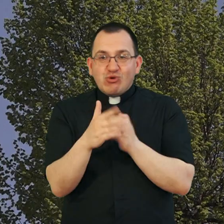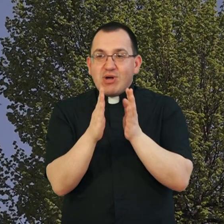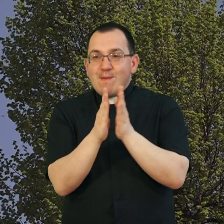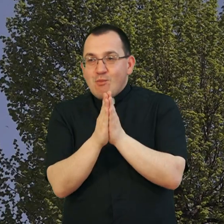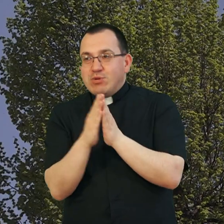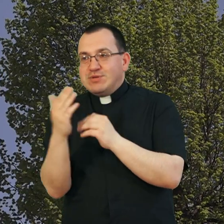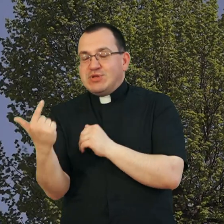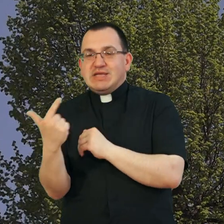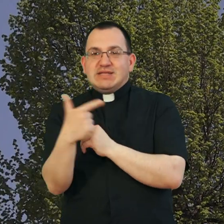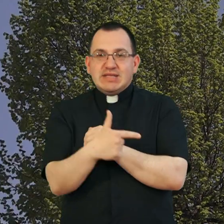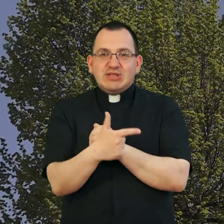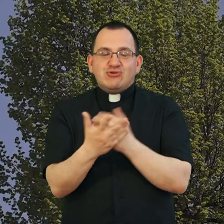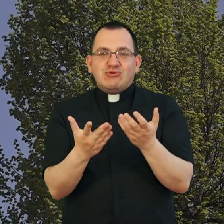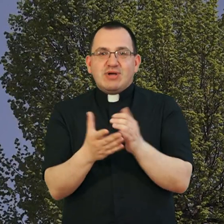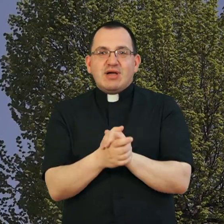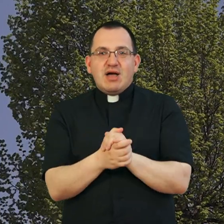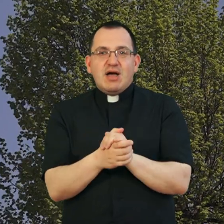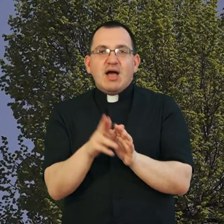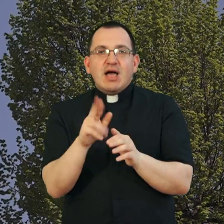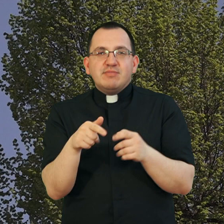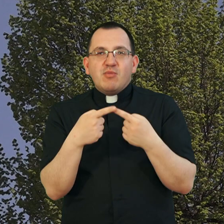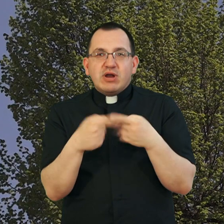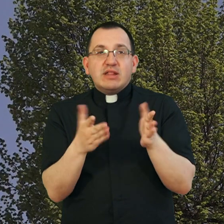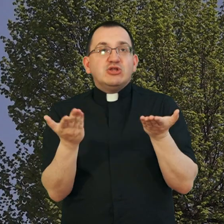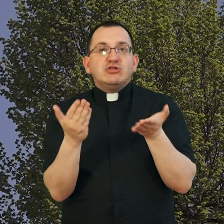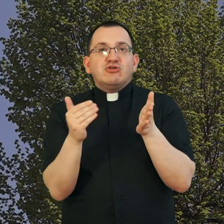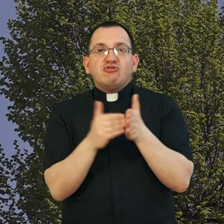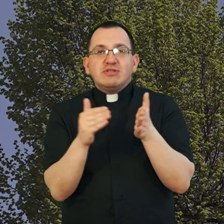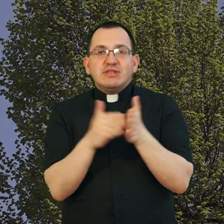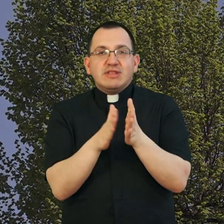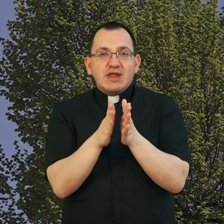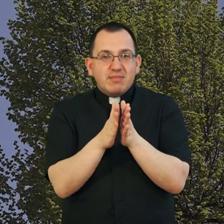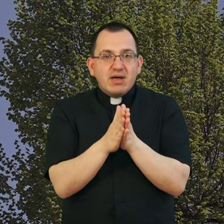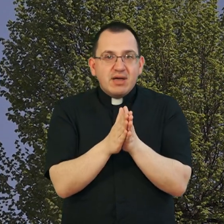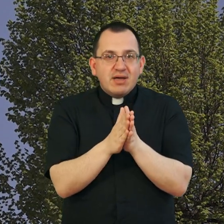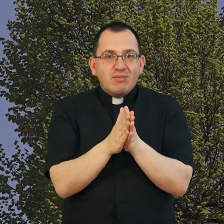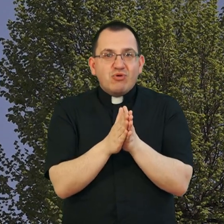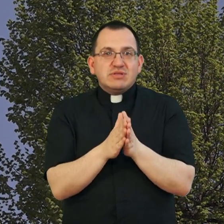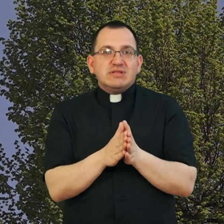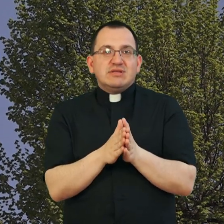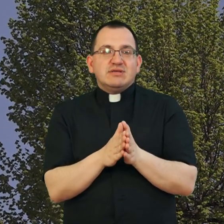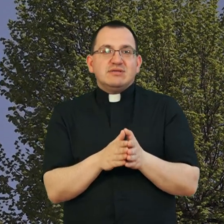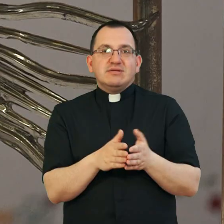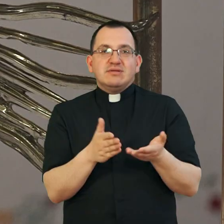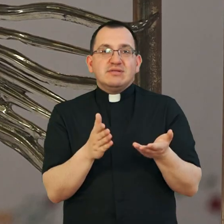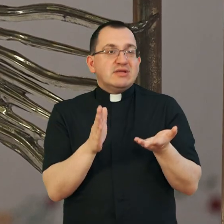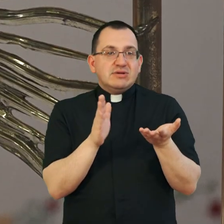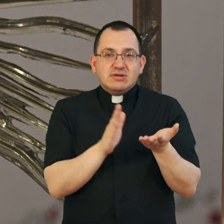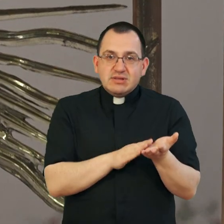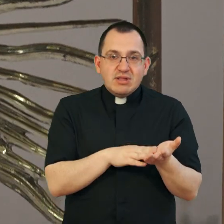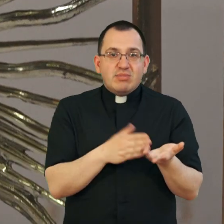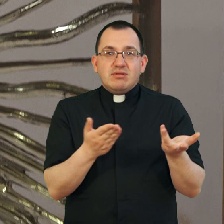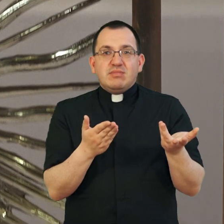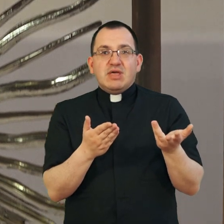druge, stavili smo si doista nakane za koje molimo, koje su danas aktualne, koje su vrlo važne. Od toga dakle, da molimo